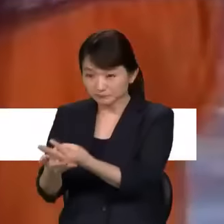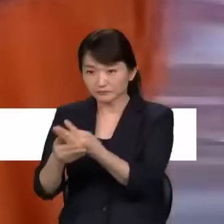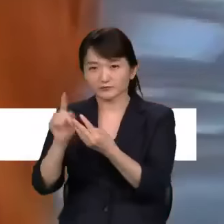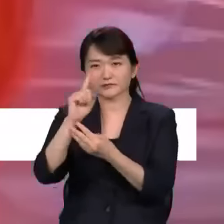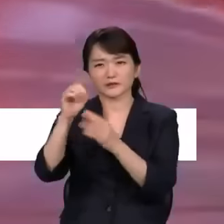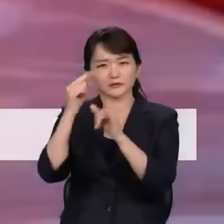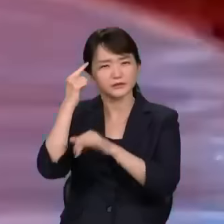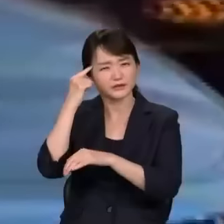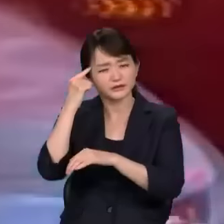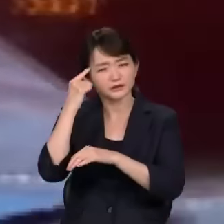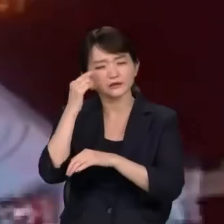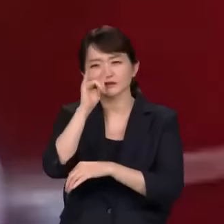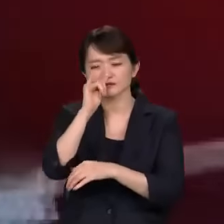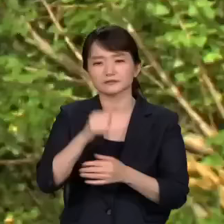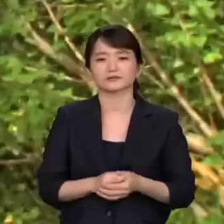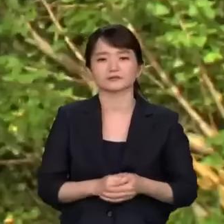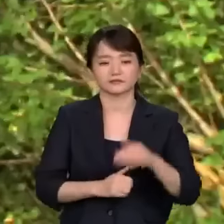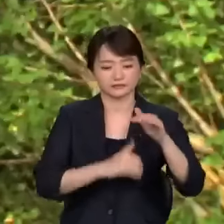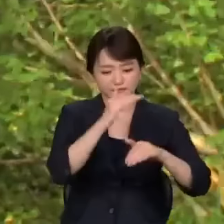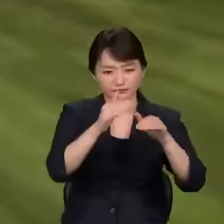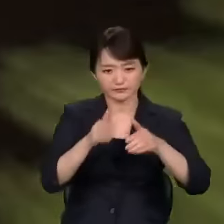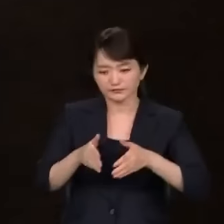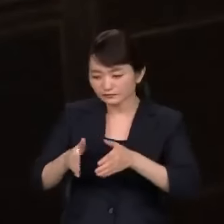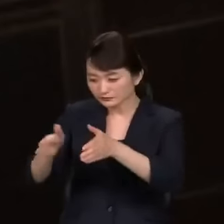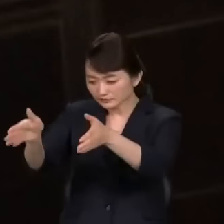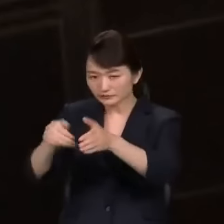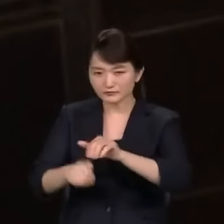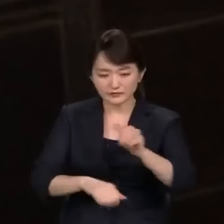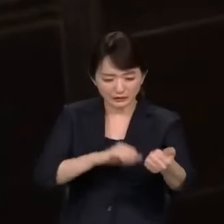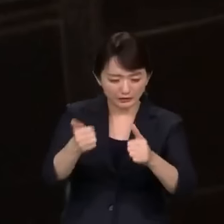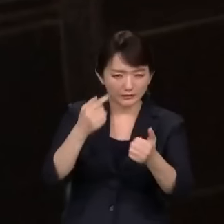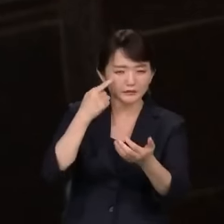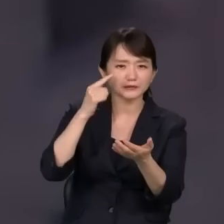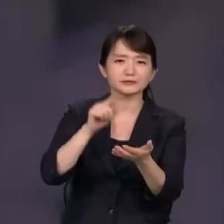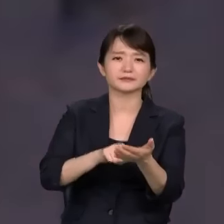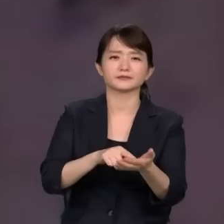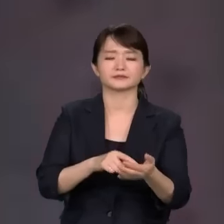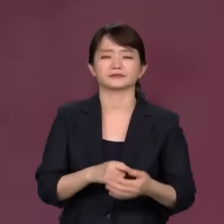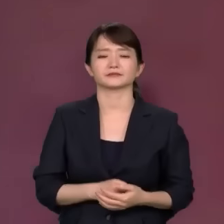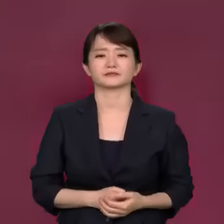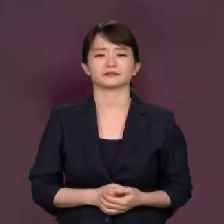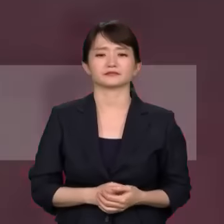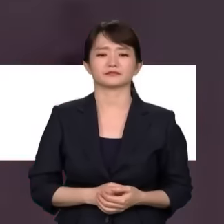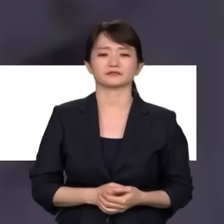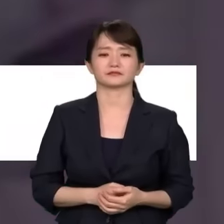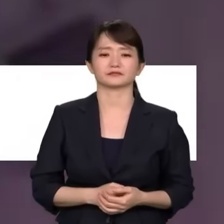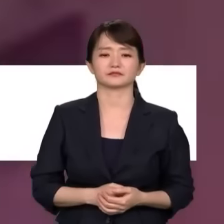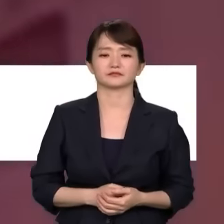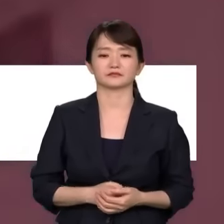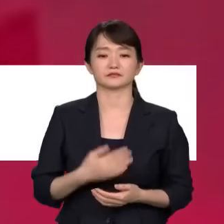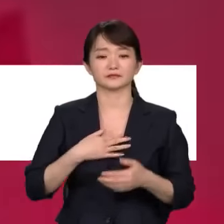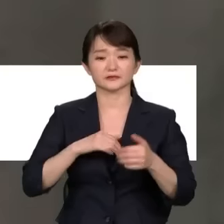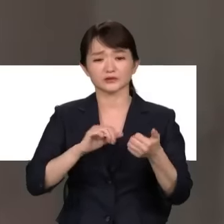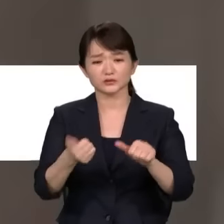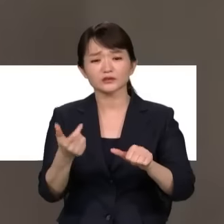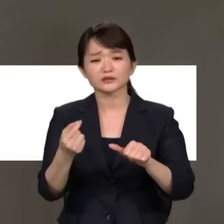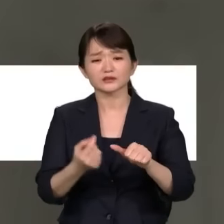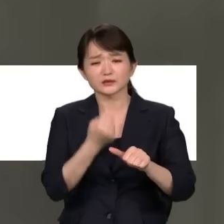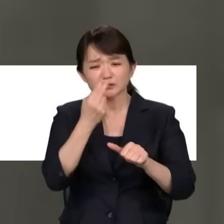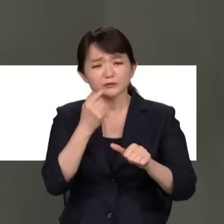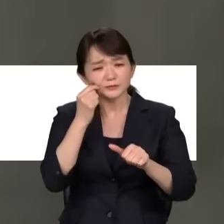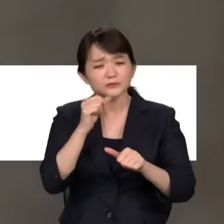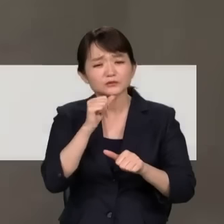있었어요. 계단과 복도, 객실 안에서 사망자가 나오기 시작했습니다. 죽을 것 같거든. 5분 뒤가 진짜 숨 못 쉴 것